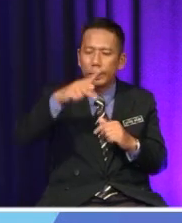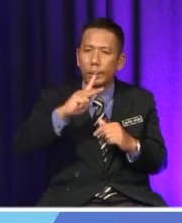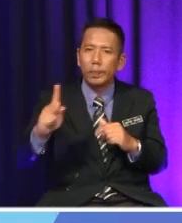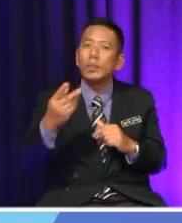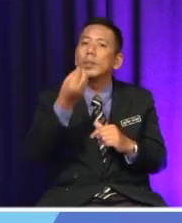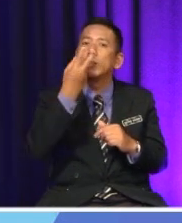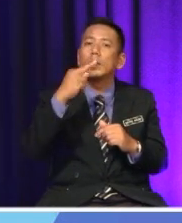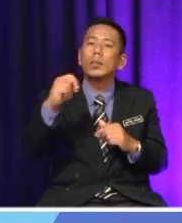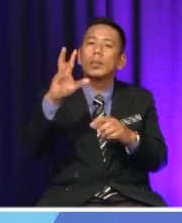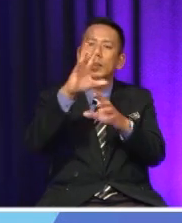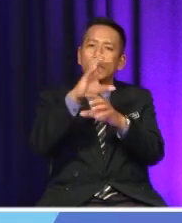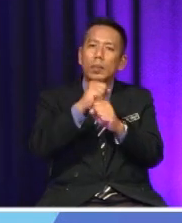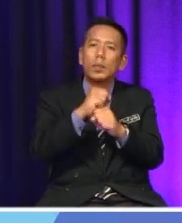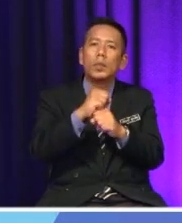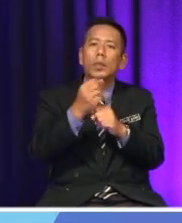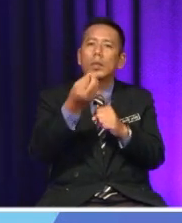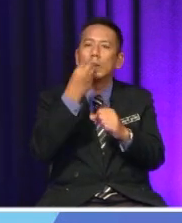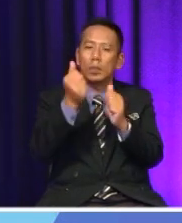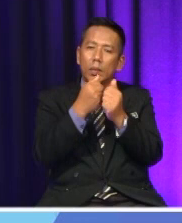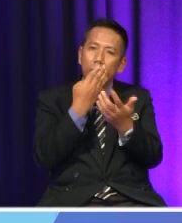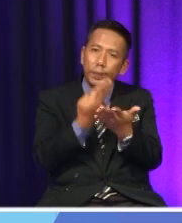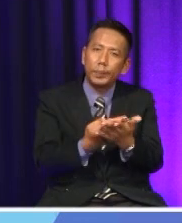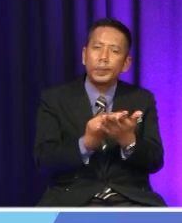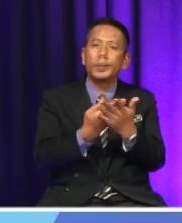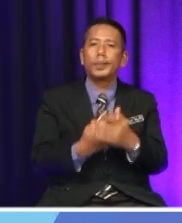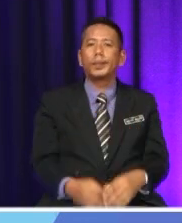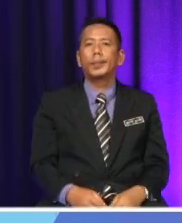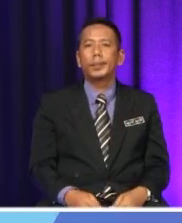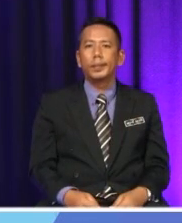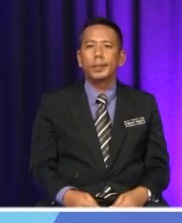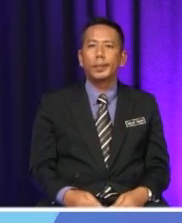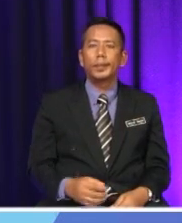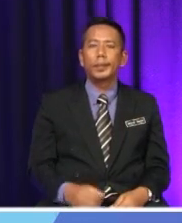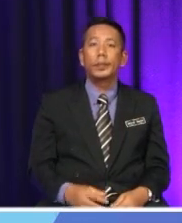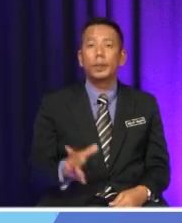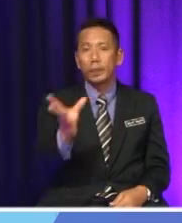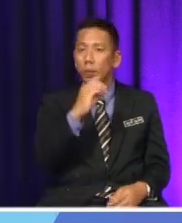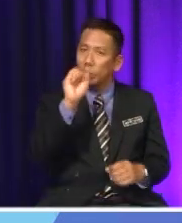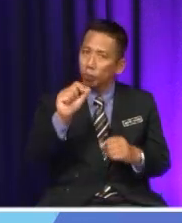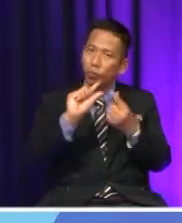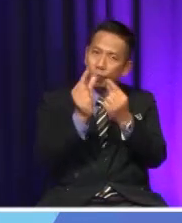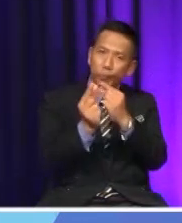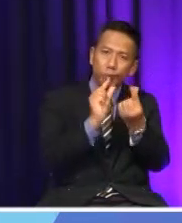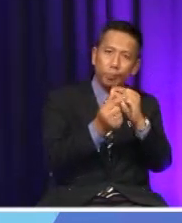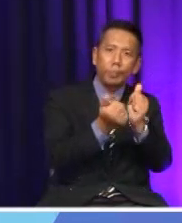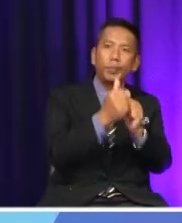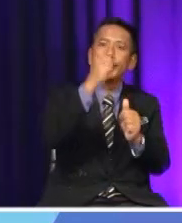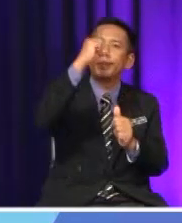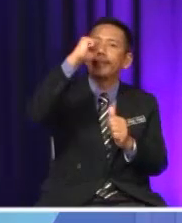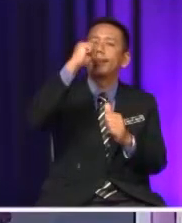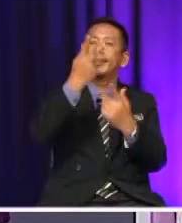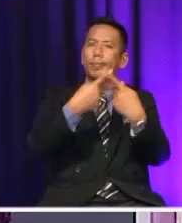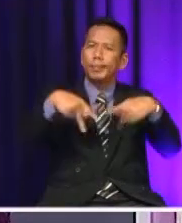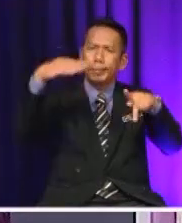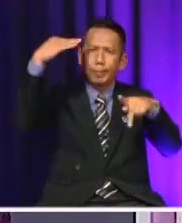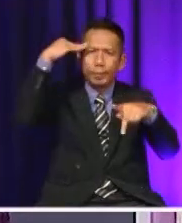dapat dikunyah dan ditelan dengan bayinya dan sambil itu kita selang-selikan dengan minuman oke itu yang perlu kita tahu dalam teknik